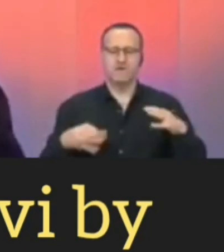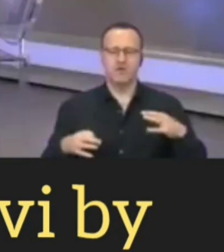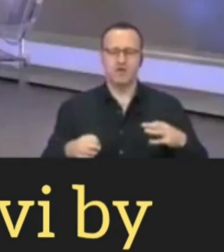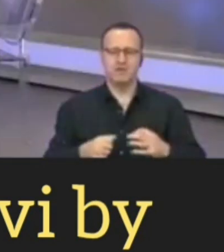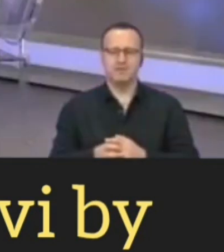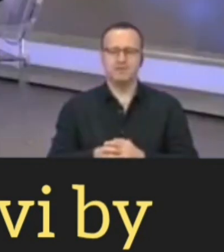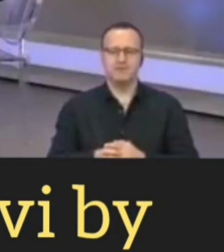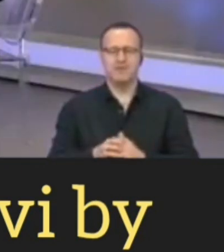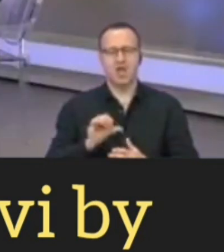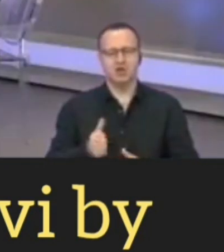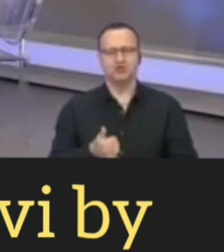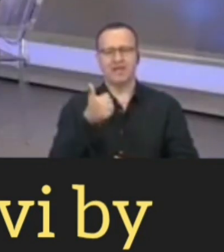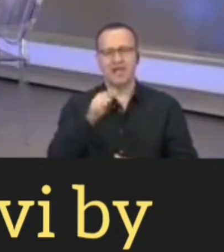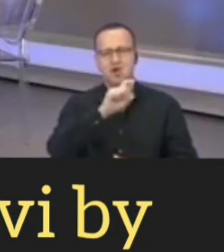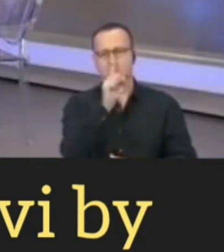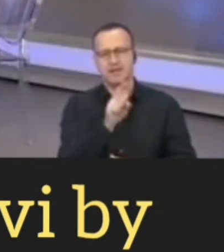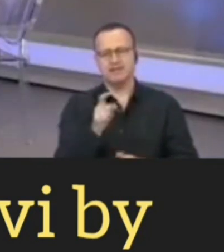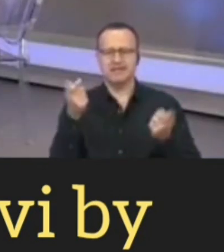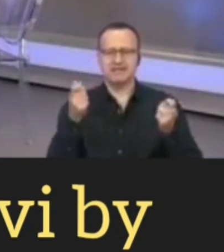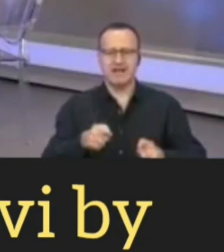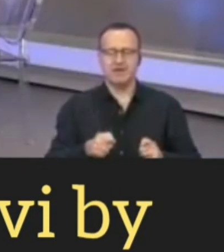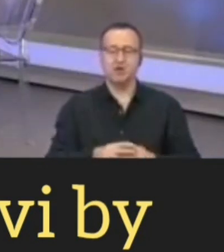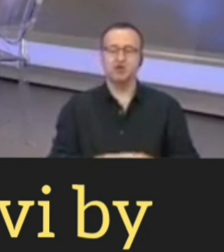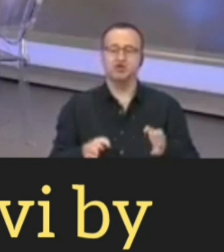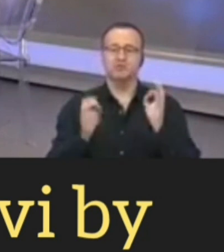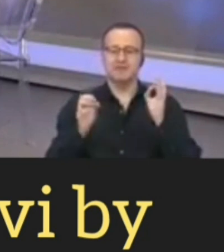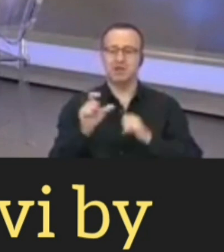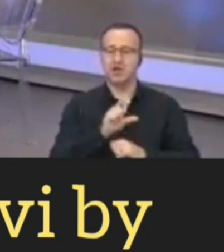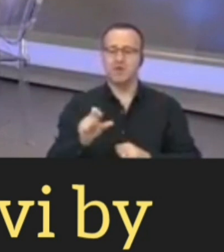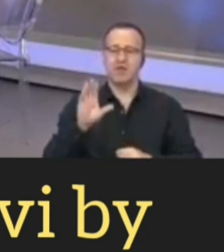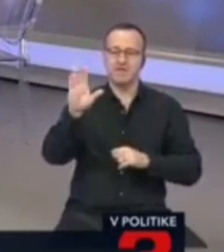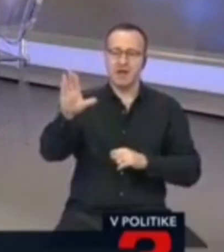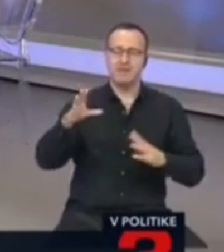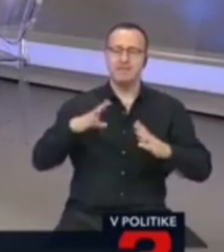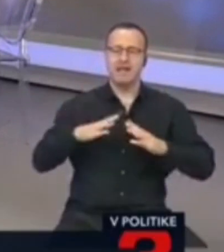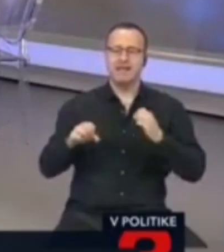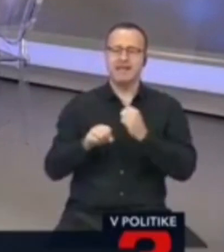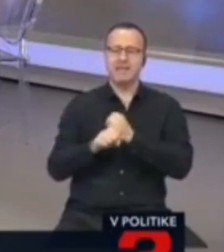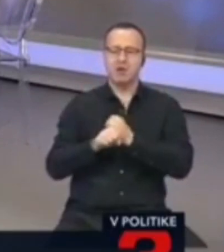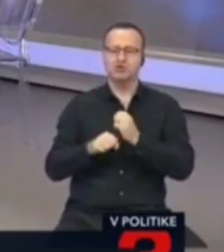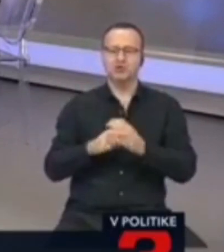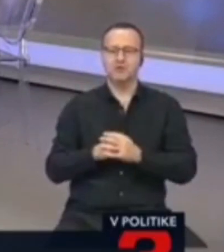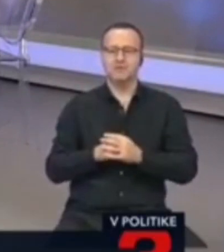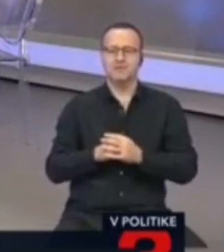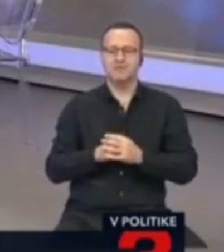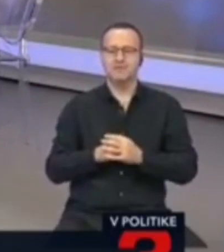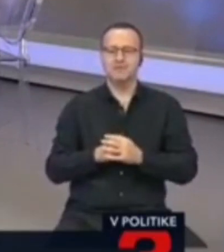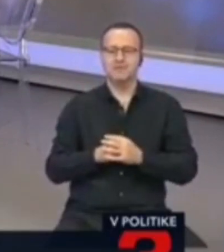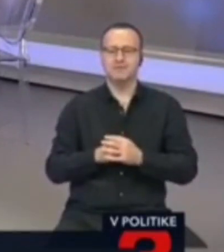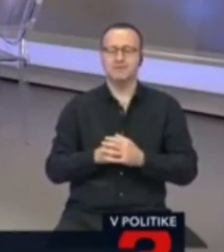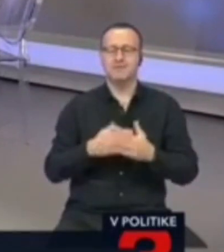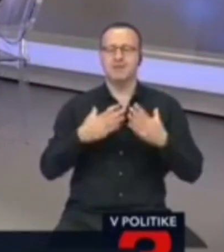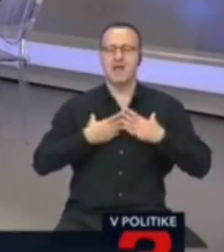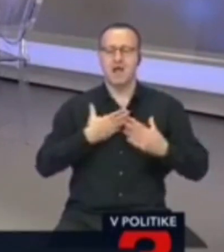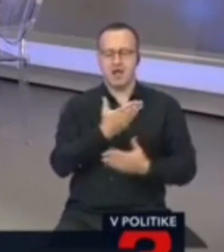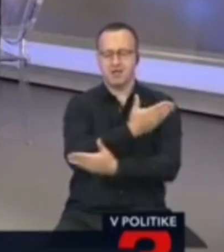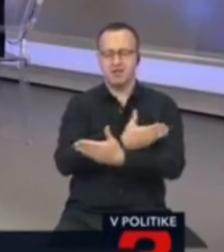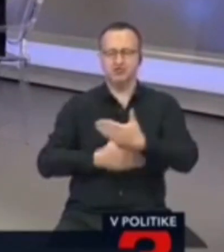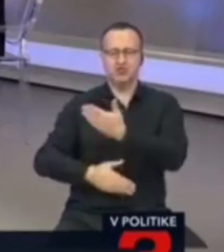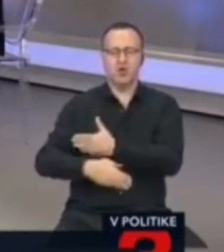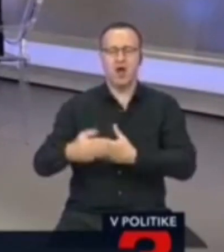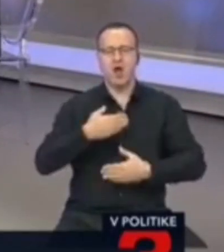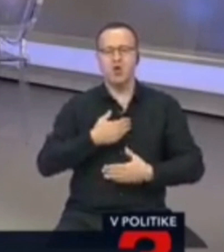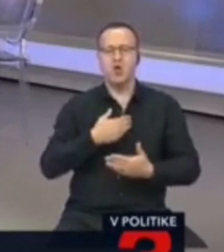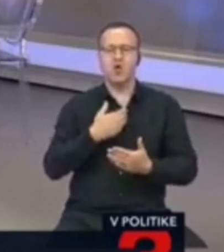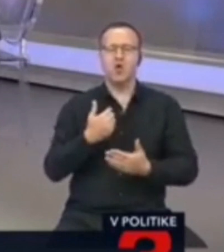dovolím si nechať jednu otázku na záver, špeciálne kvôli vám, pán Dimeš, že som si dal moje gej tričko. Aký máte s nami problém? Ja s vami nemám absolútne